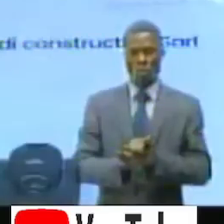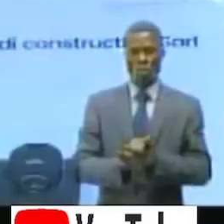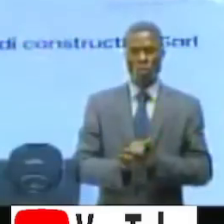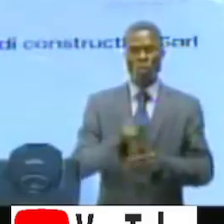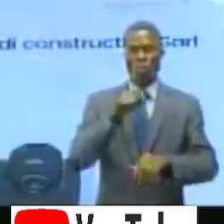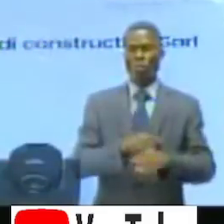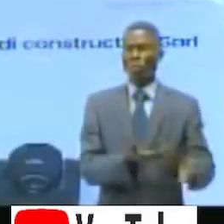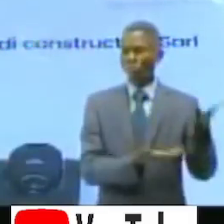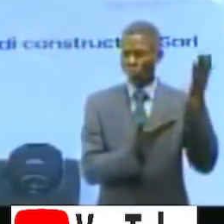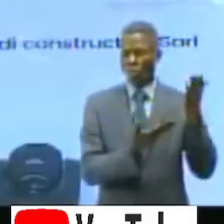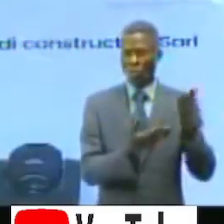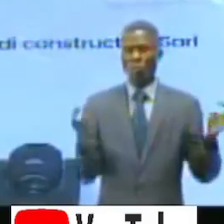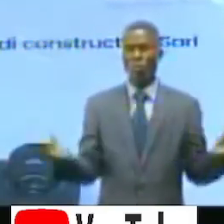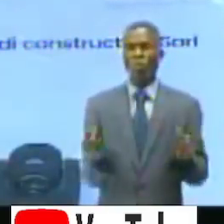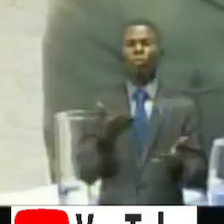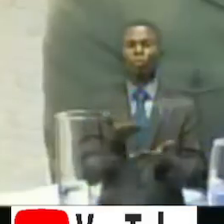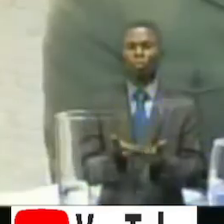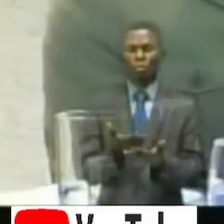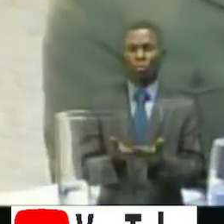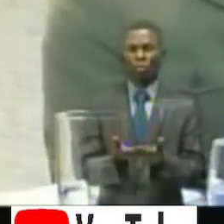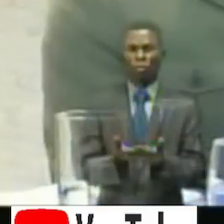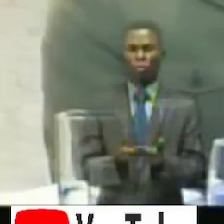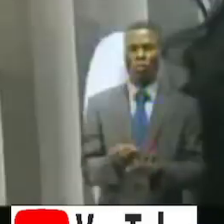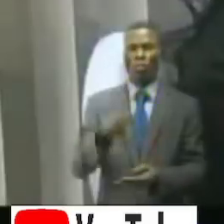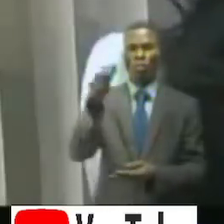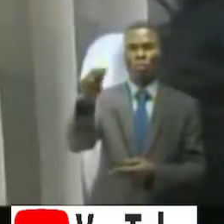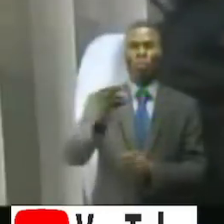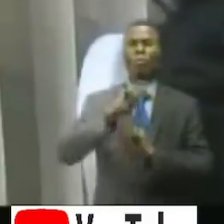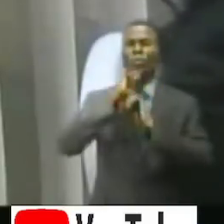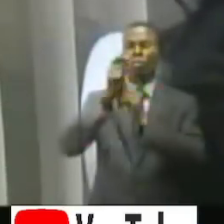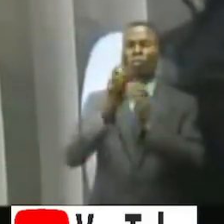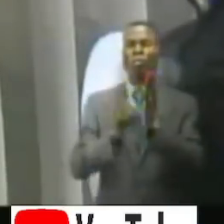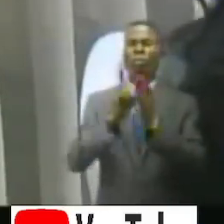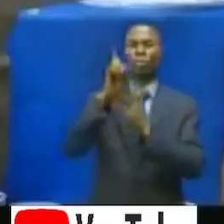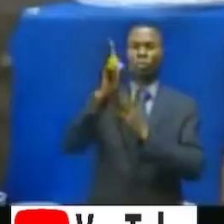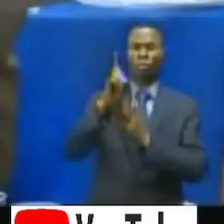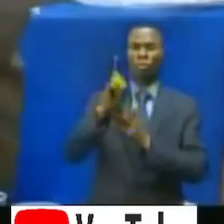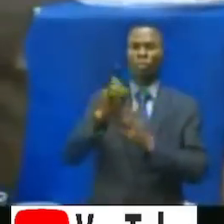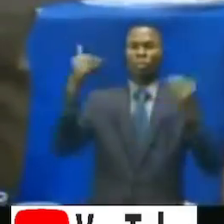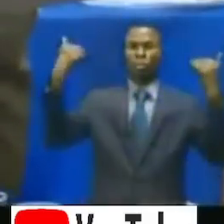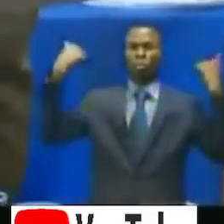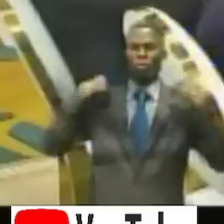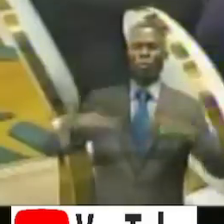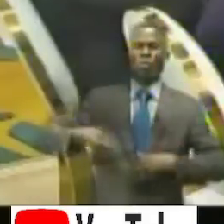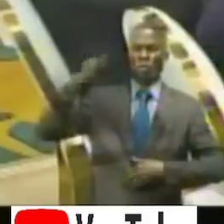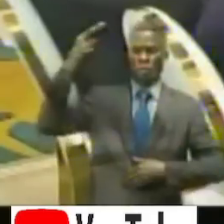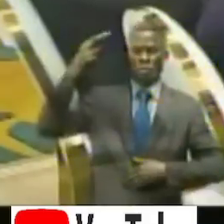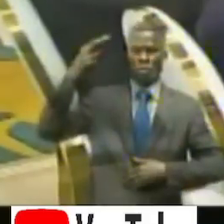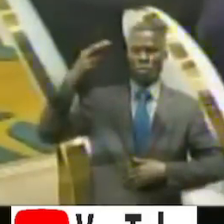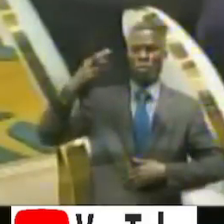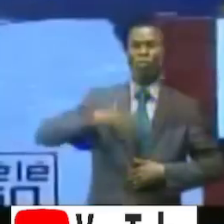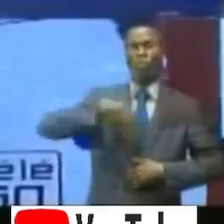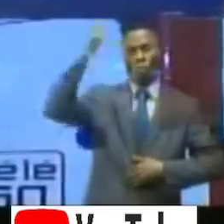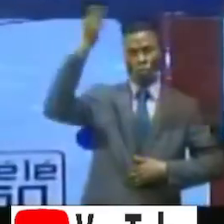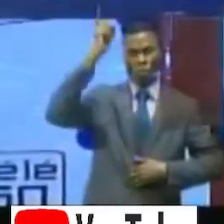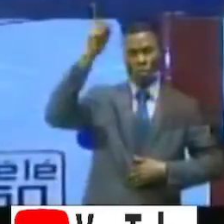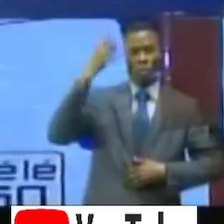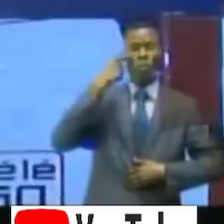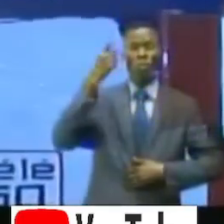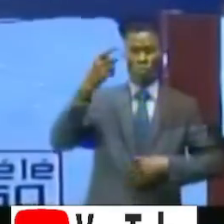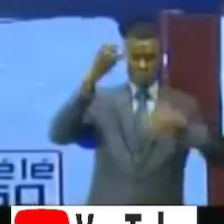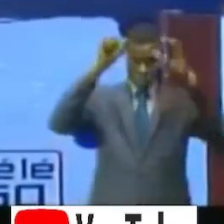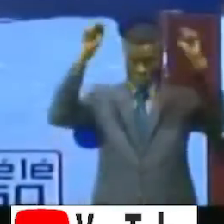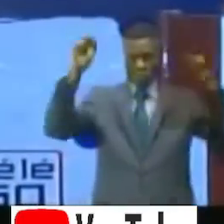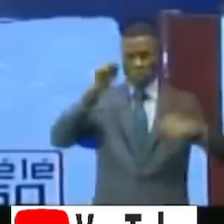fort de cette soirée haute en couleurs était la remise du prix Tombwana aux personnalités de marque. Parmi les lauréats, on compte le président